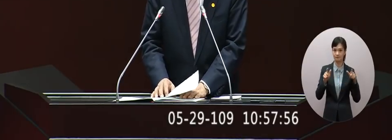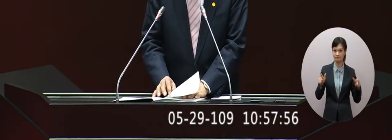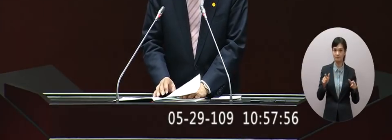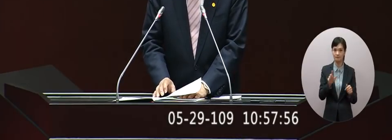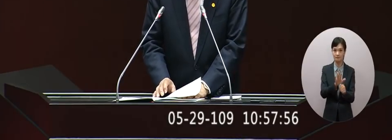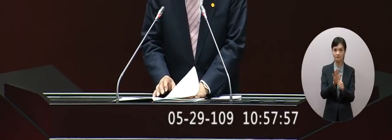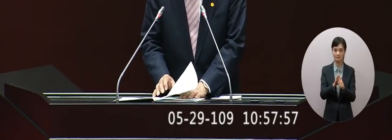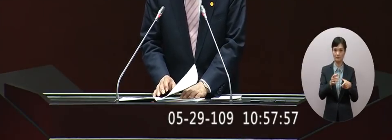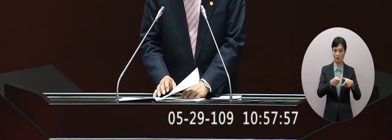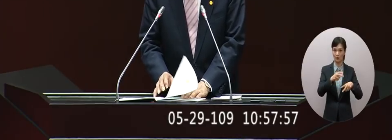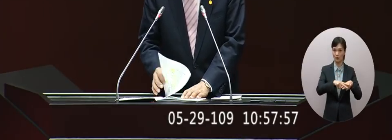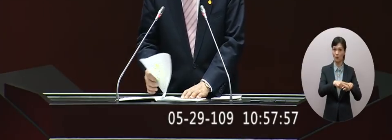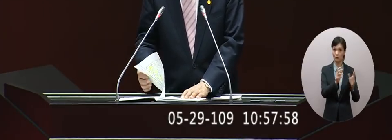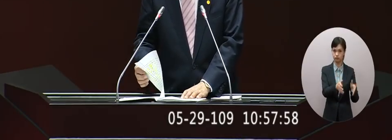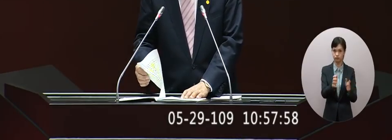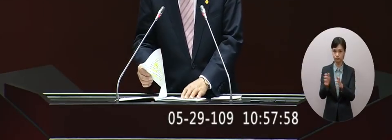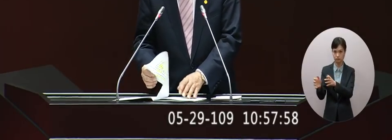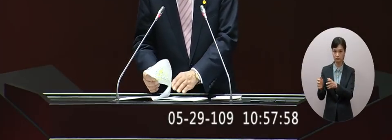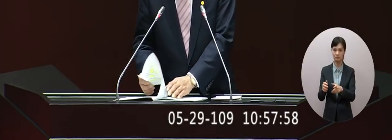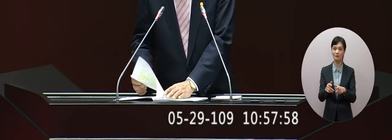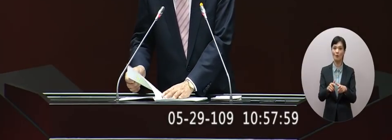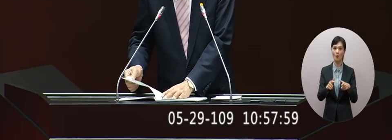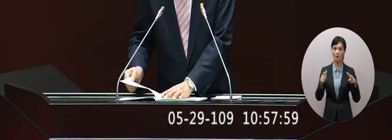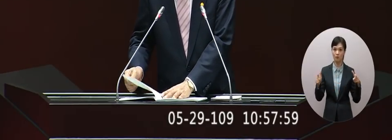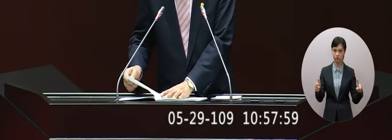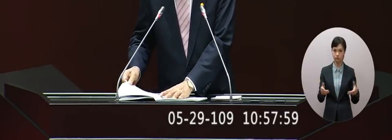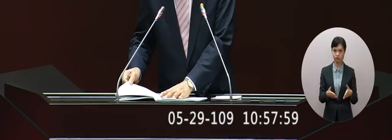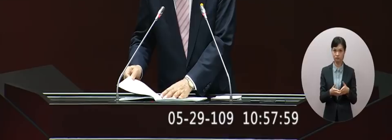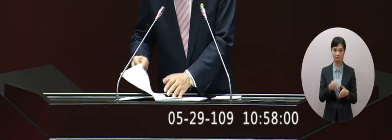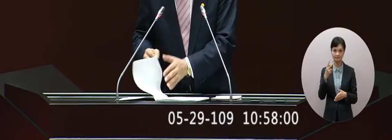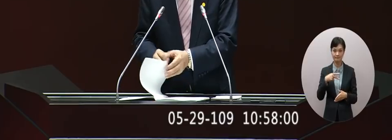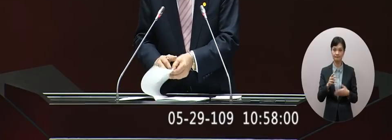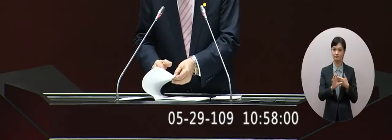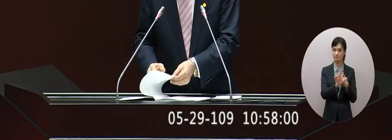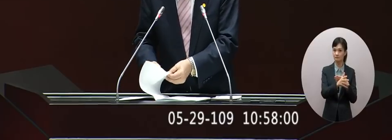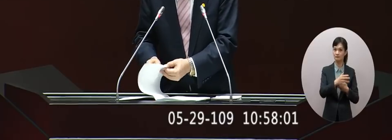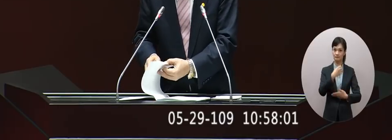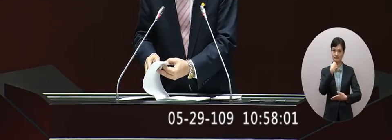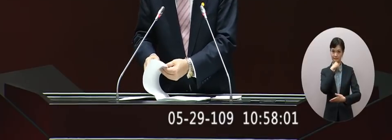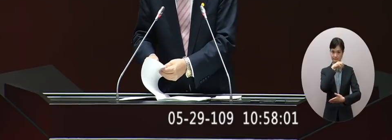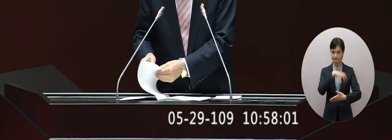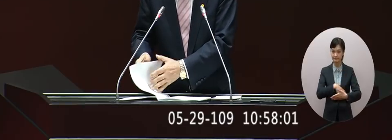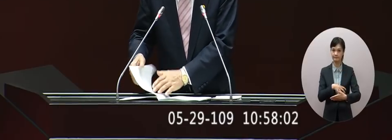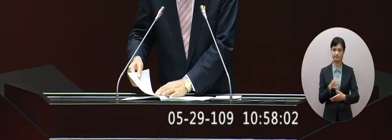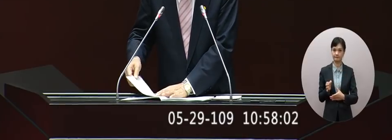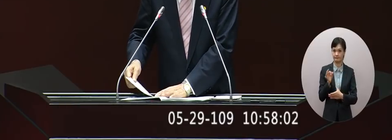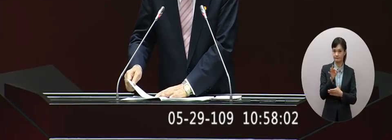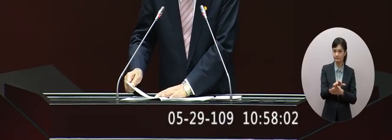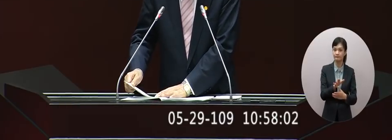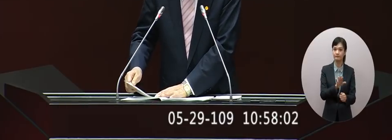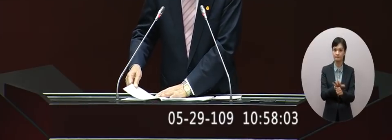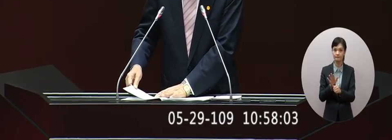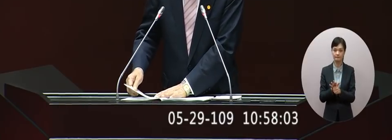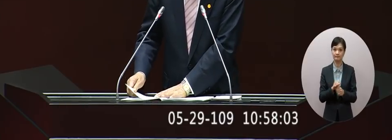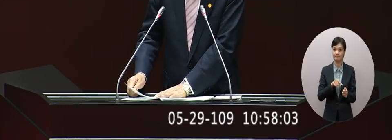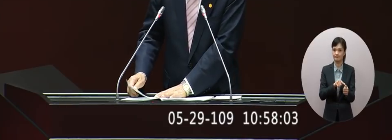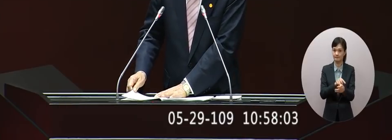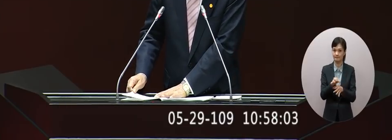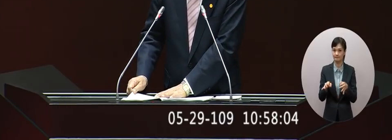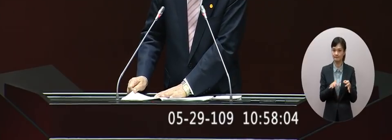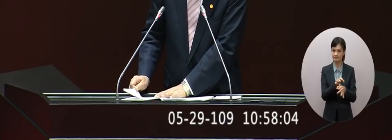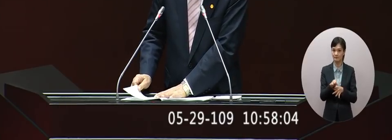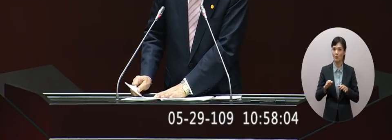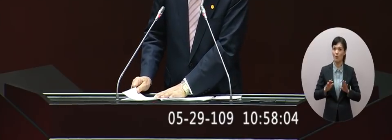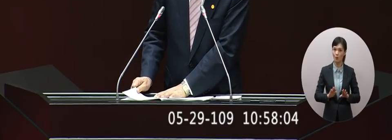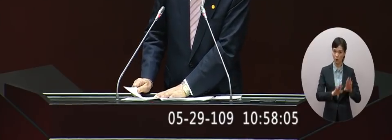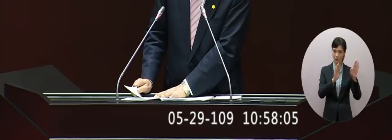共建设，并且吸引国内外投资，带动内需，力拼台